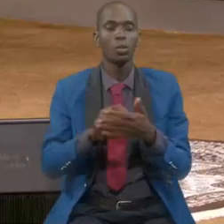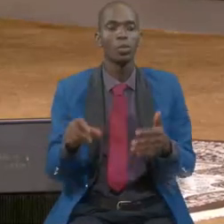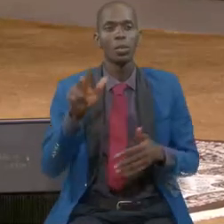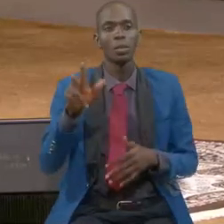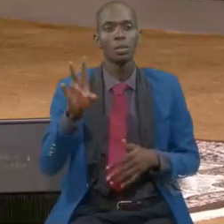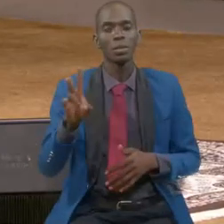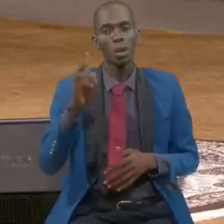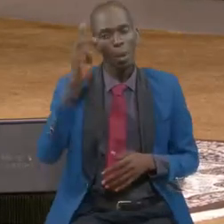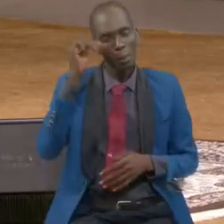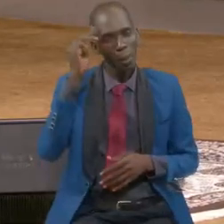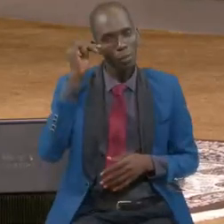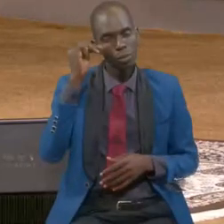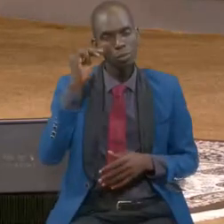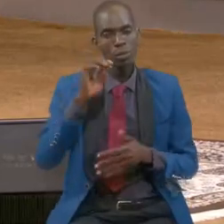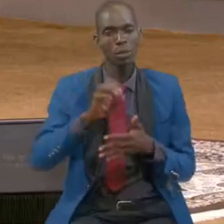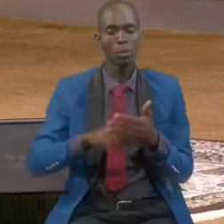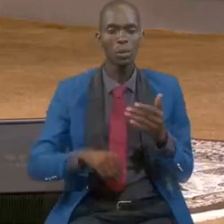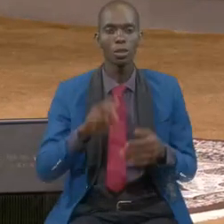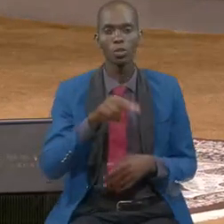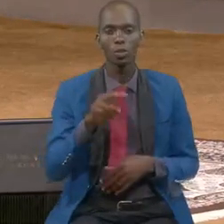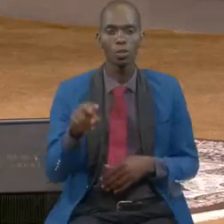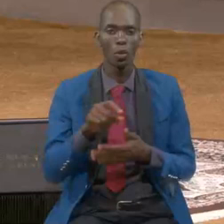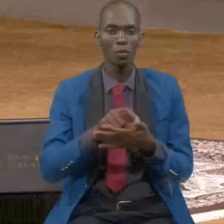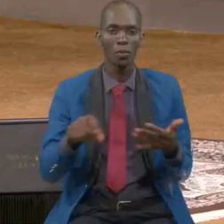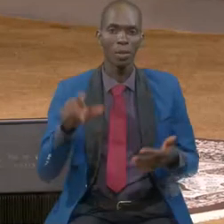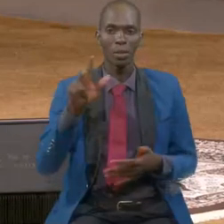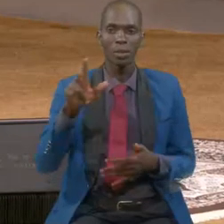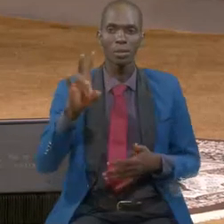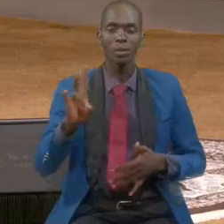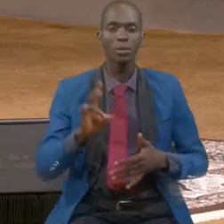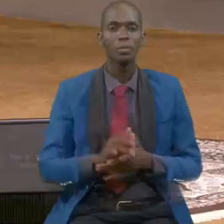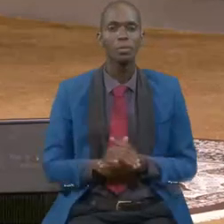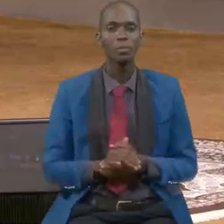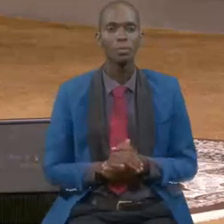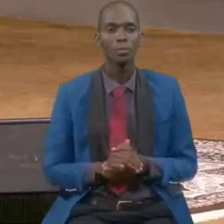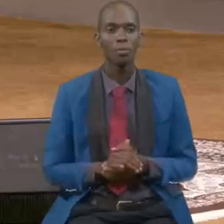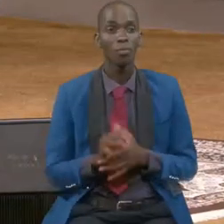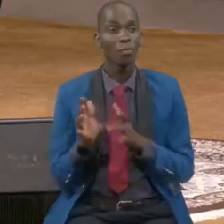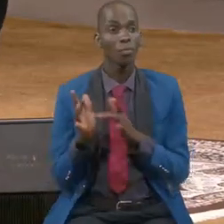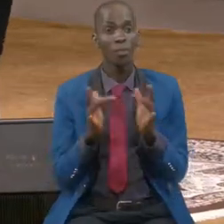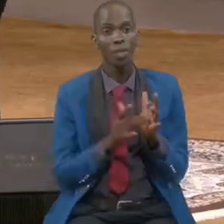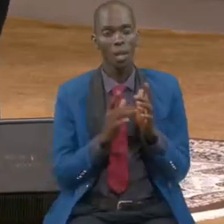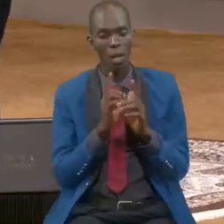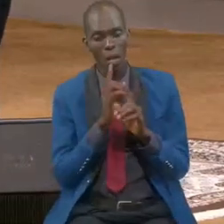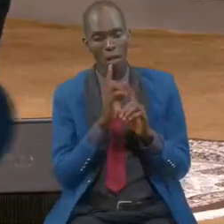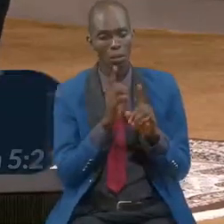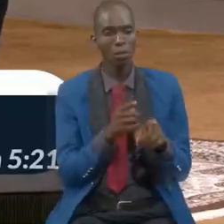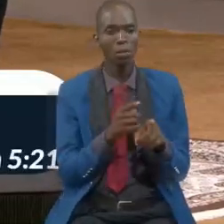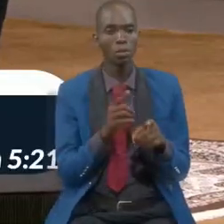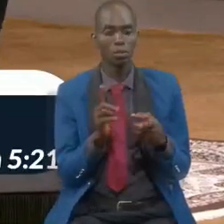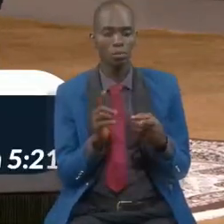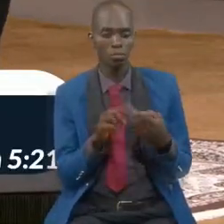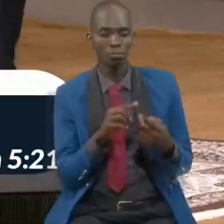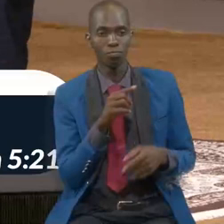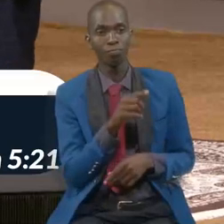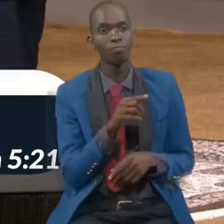22, verset 37. Matthieu au chapitre 22, verset 37. Jésus